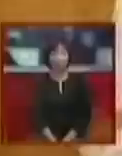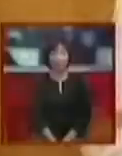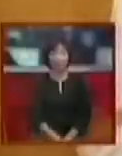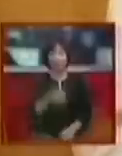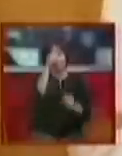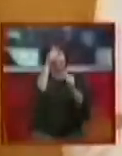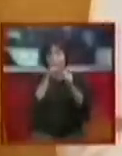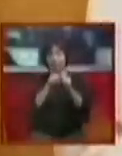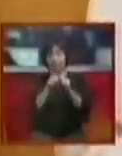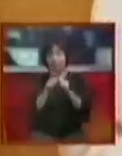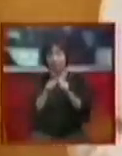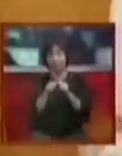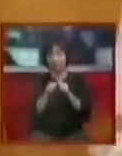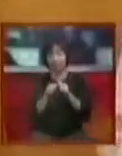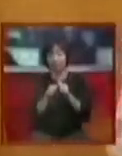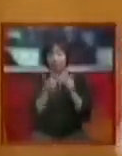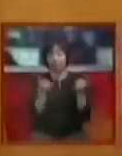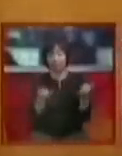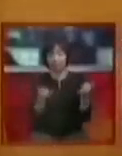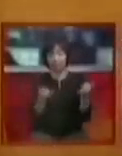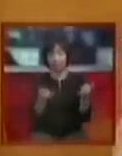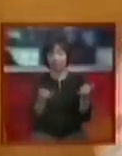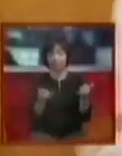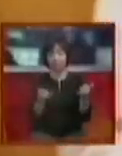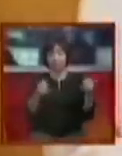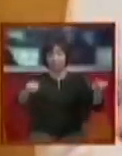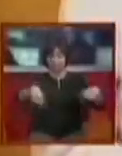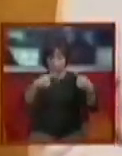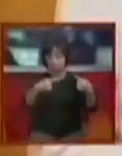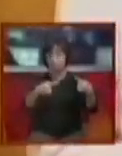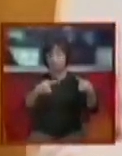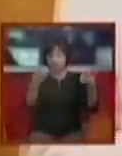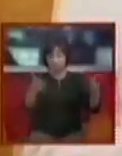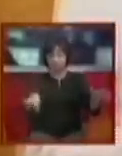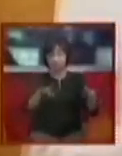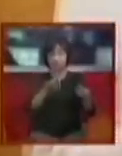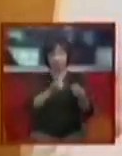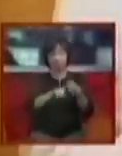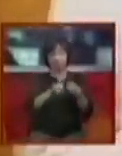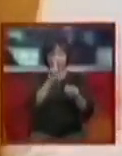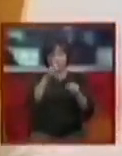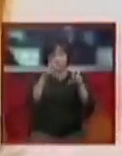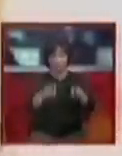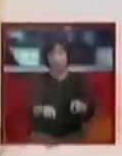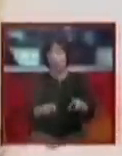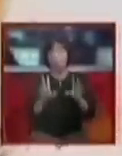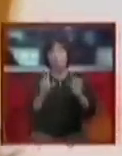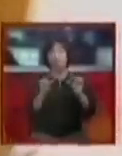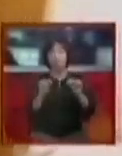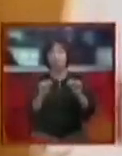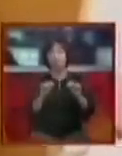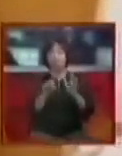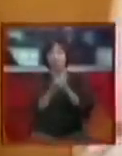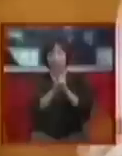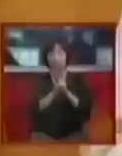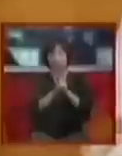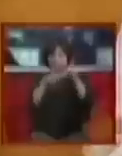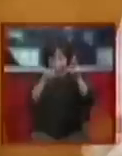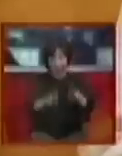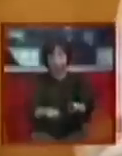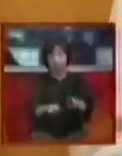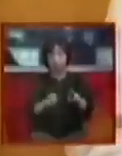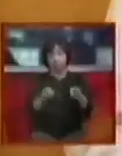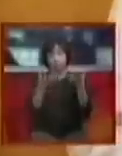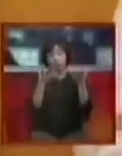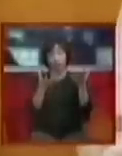Paalala lang po, hindi natatapos ang laban sa isang tiwaling opisyal na natanggal sa pwesto, sa isang manumalyang kontratang napigil